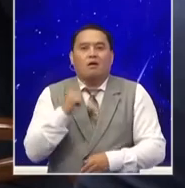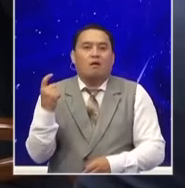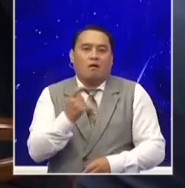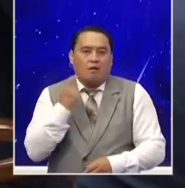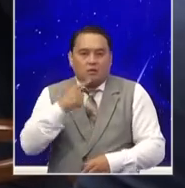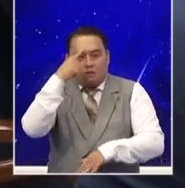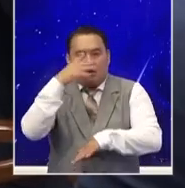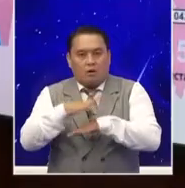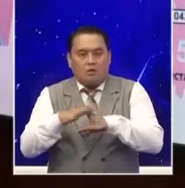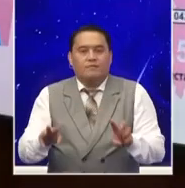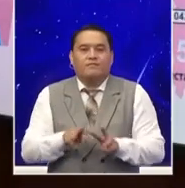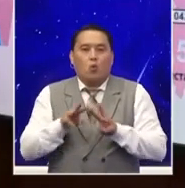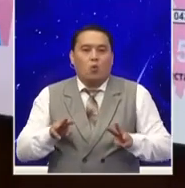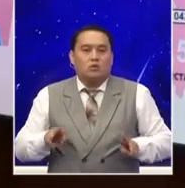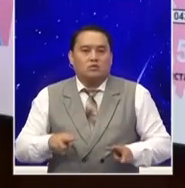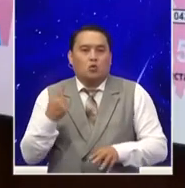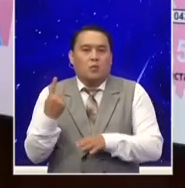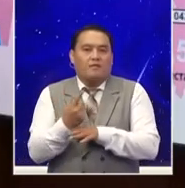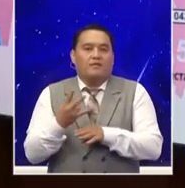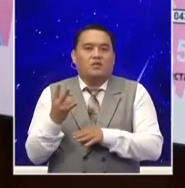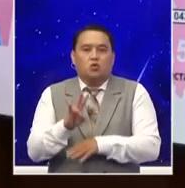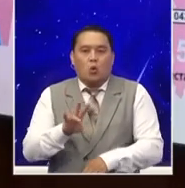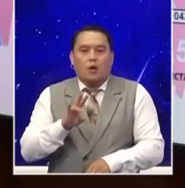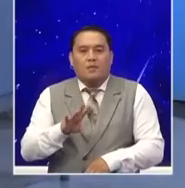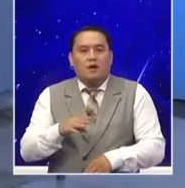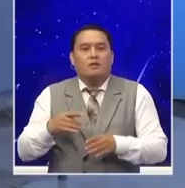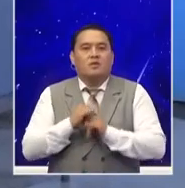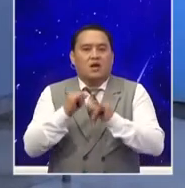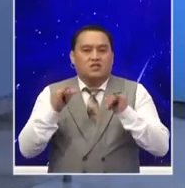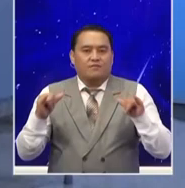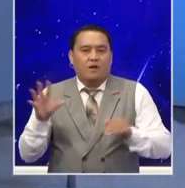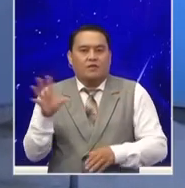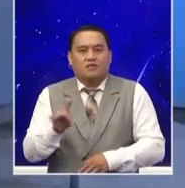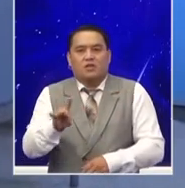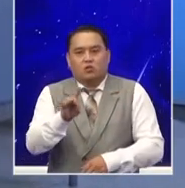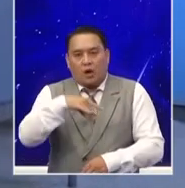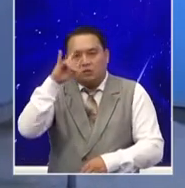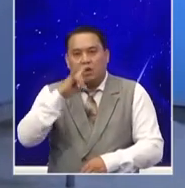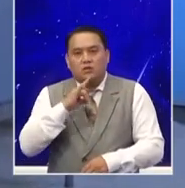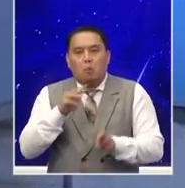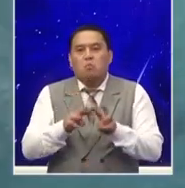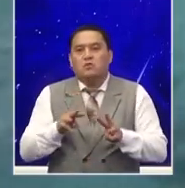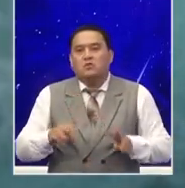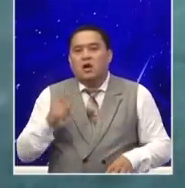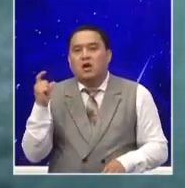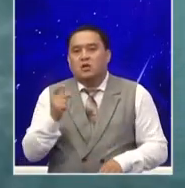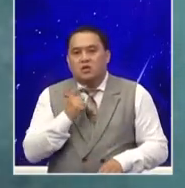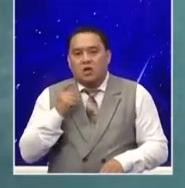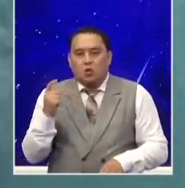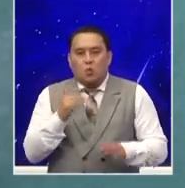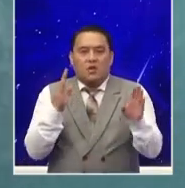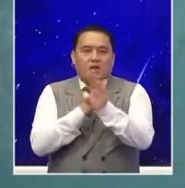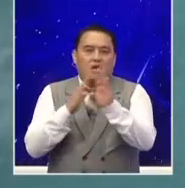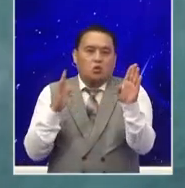Аскар Мамин поручил до 1 ноября этого года разработать программы развития данной отрасли во всех регионах страны. Министерству экологии, геологии и